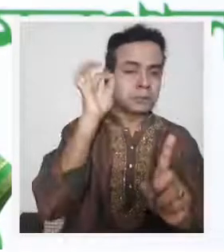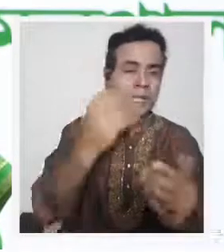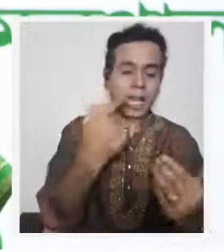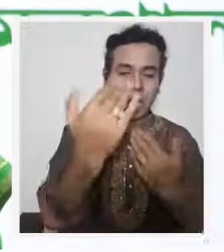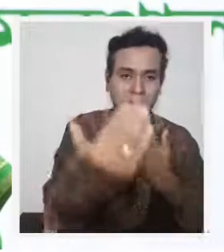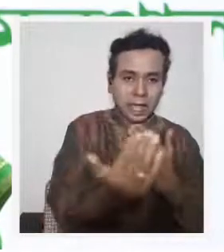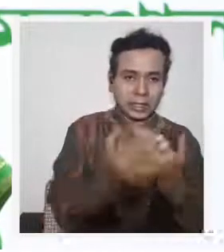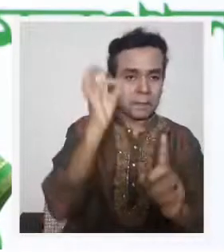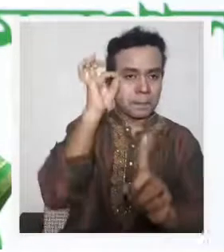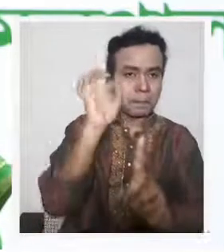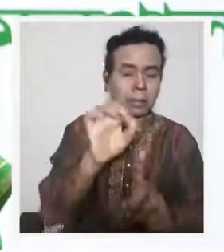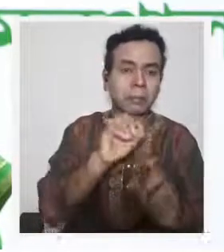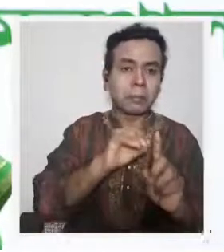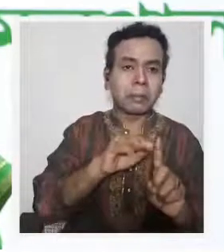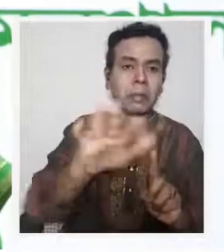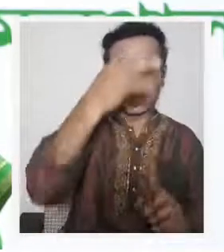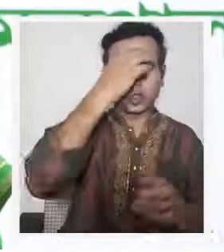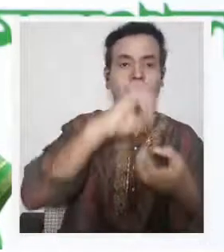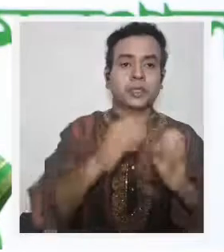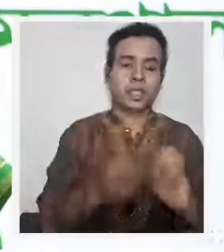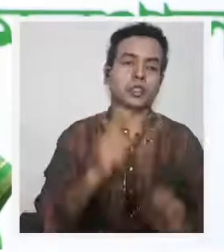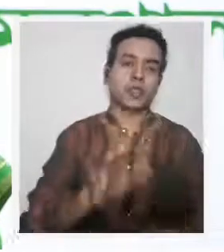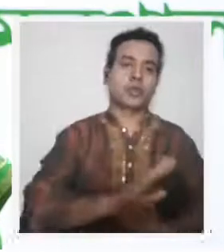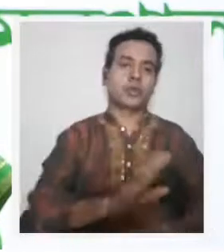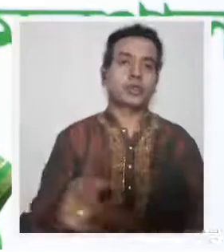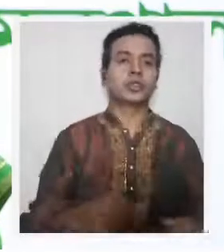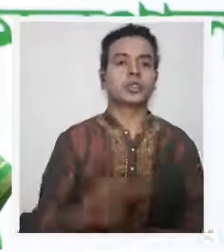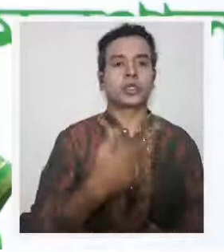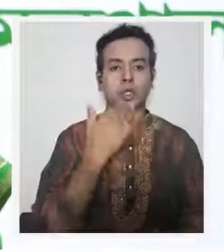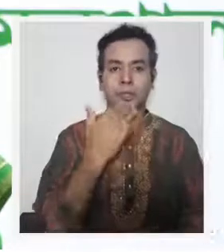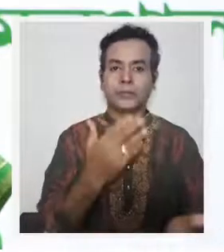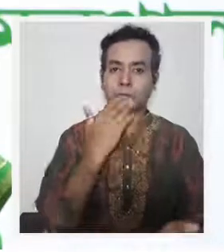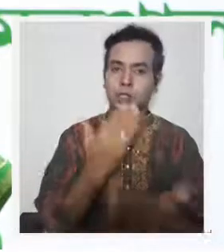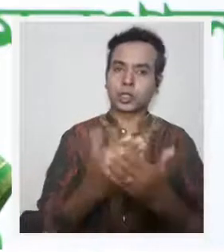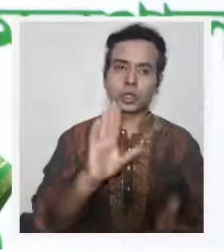মানুষের সাথে মেলামেশা করে তাদেরকে স্বাস্থ্য ঝুঁকির মধ্যে